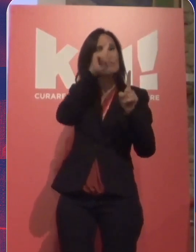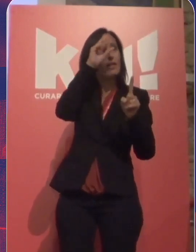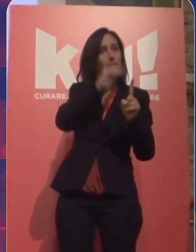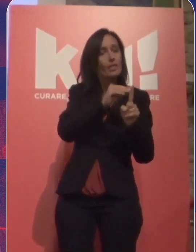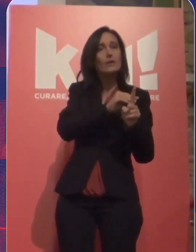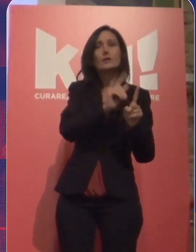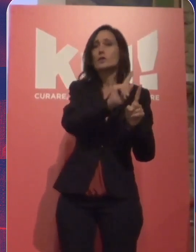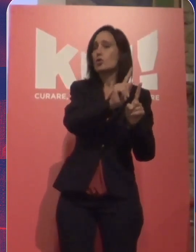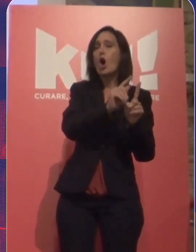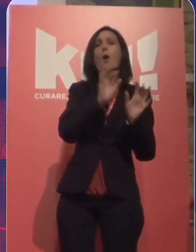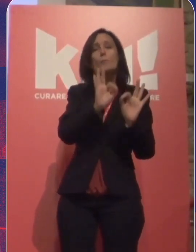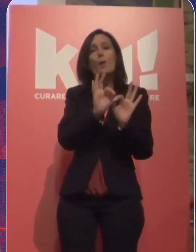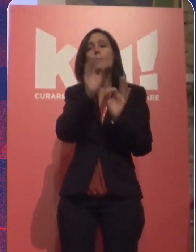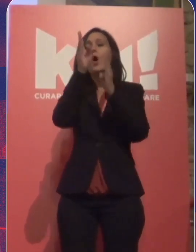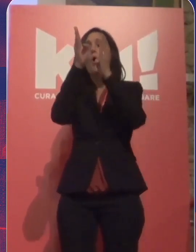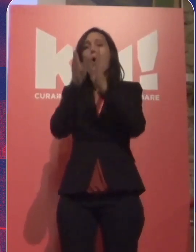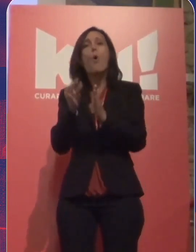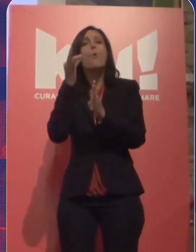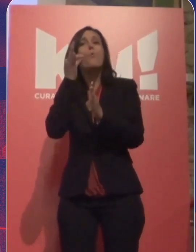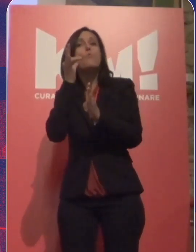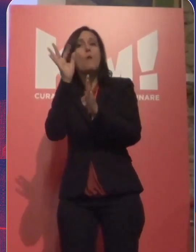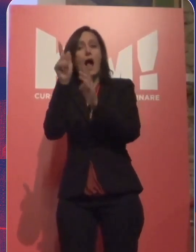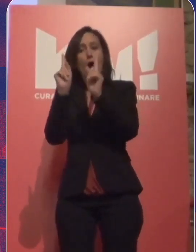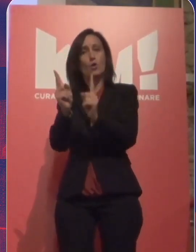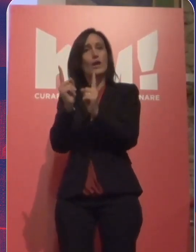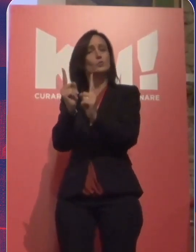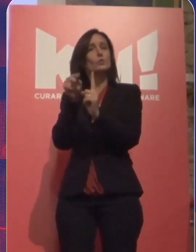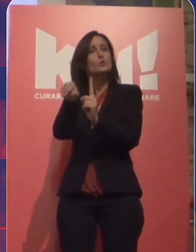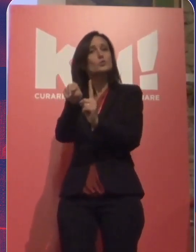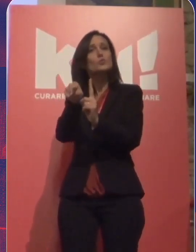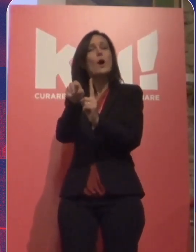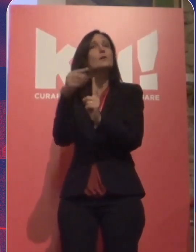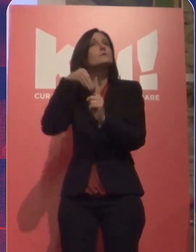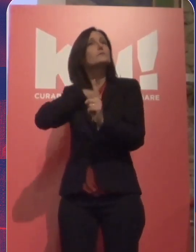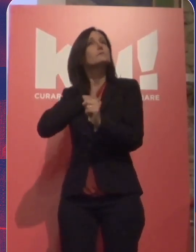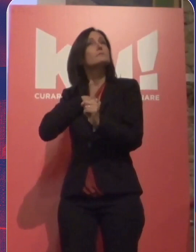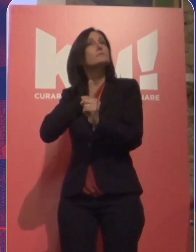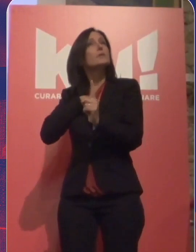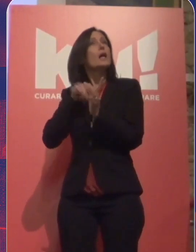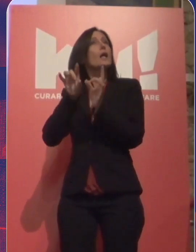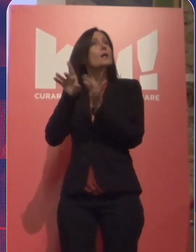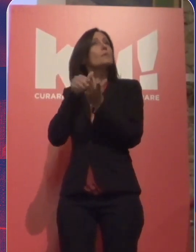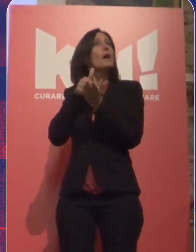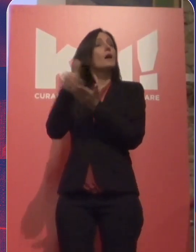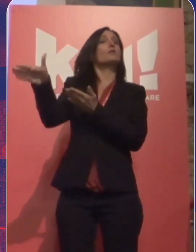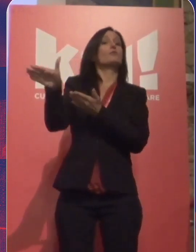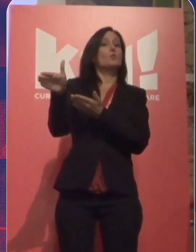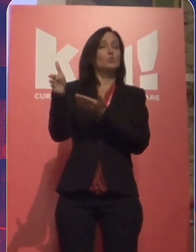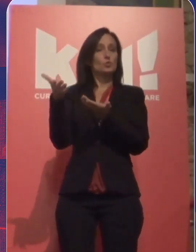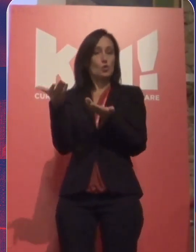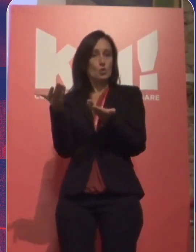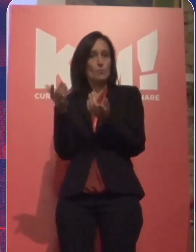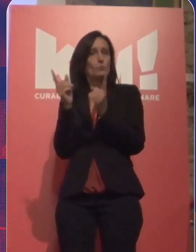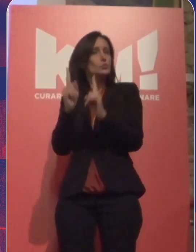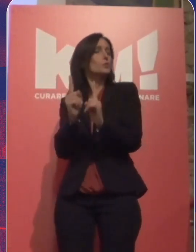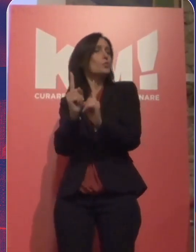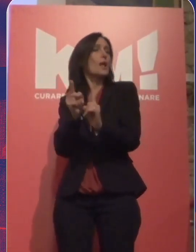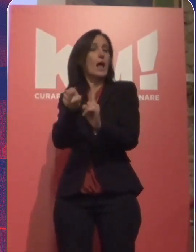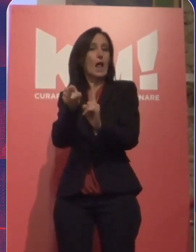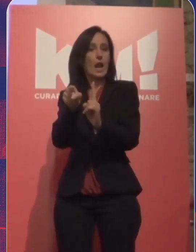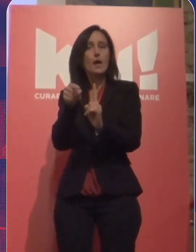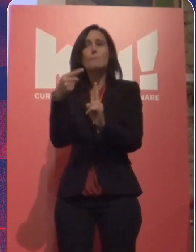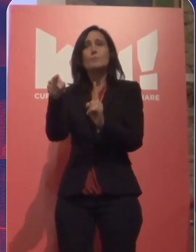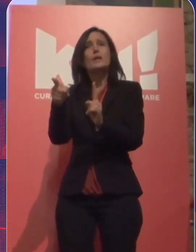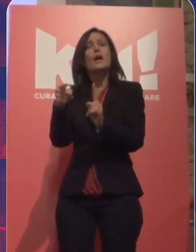quanto tale a rifiutare la libertà respingere l'esperienza vertiginosa rischiosa